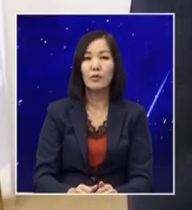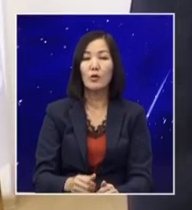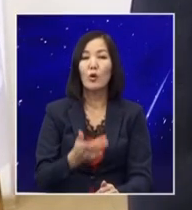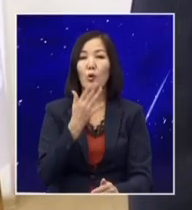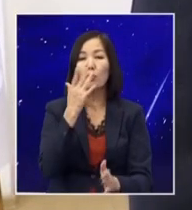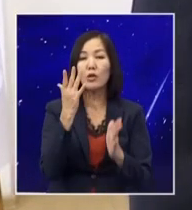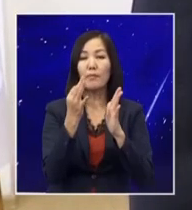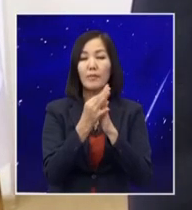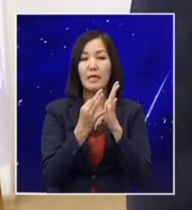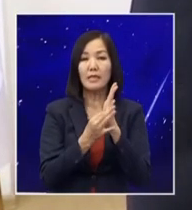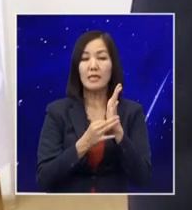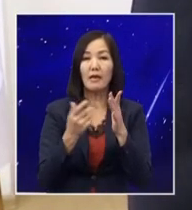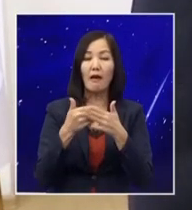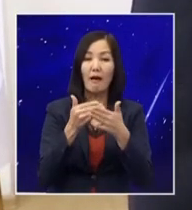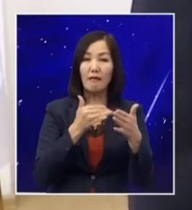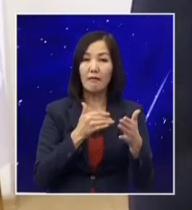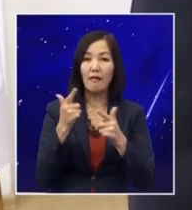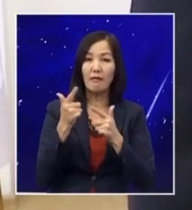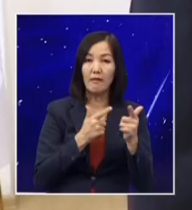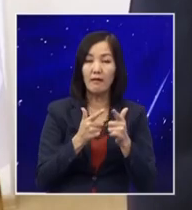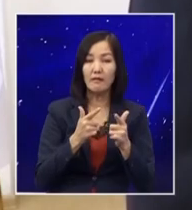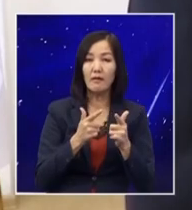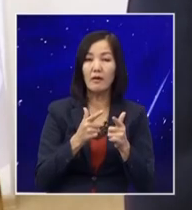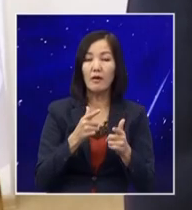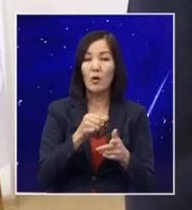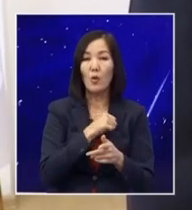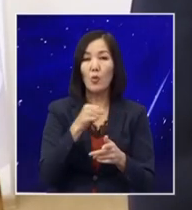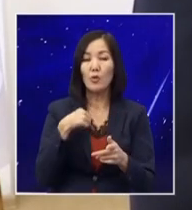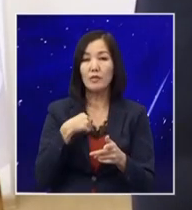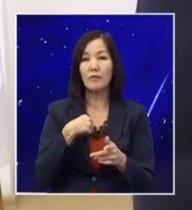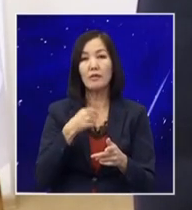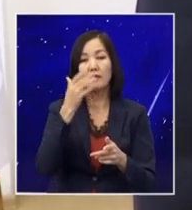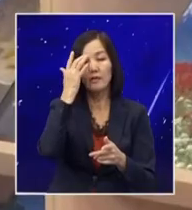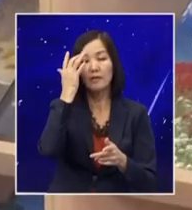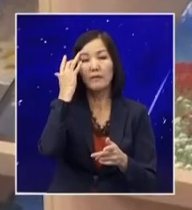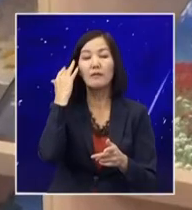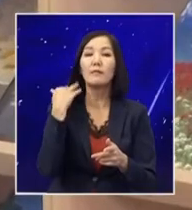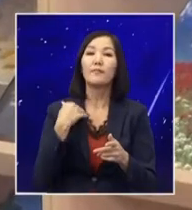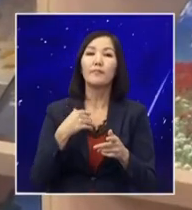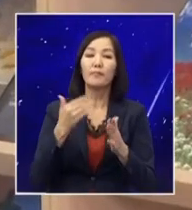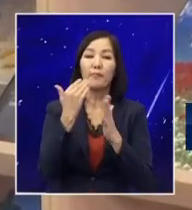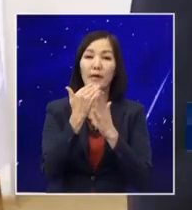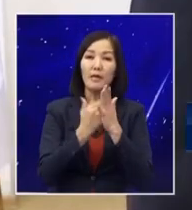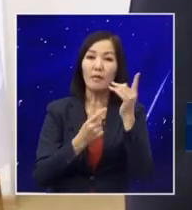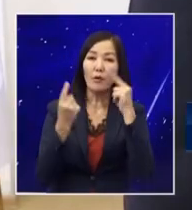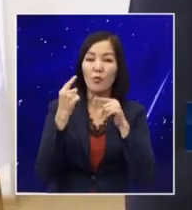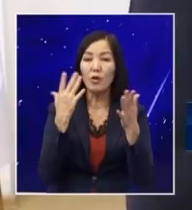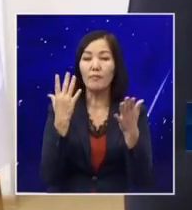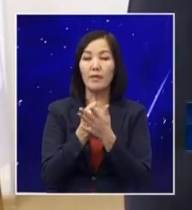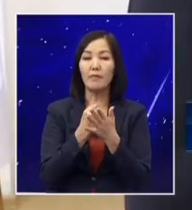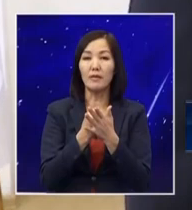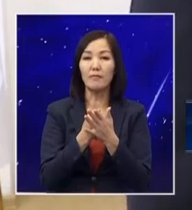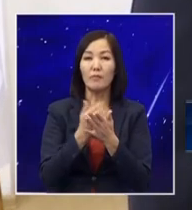кезге дайындықты дайындыққа мен өзімнің арнайы авторлық бағдарламамды ойлап таптым.